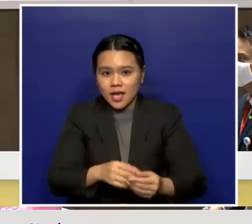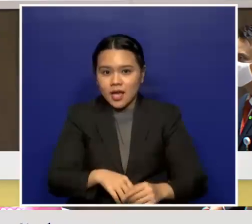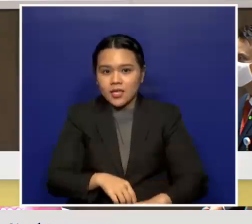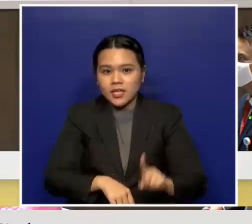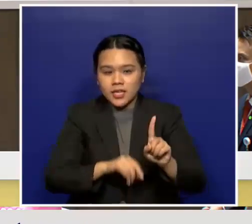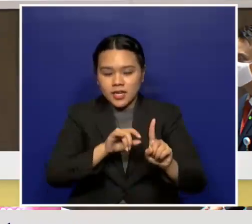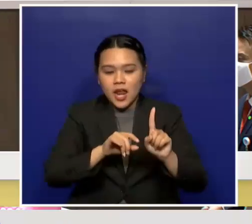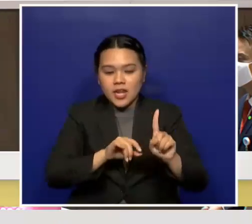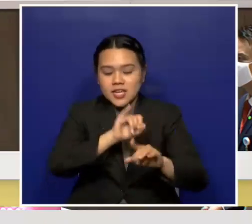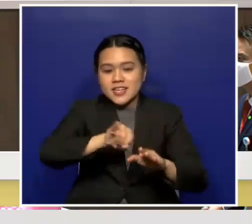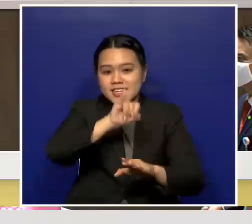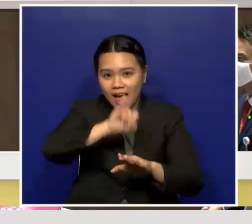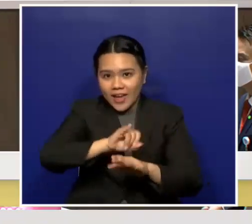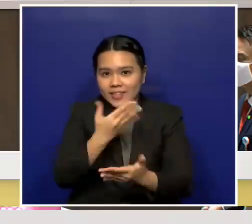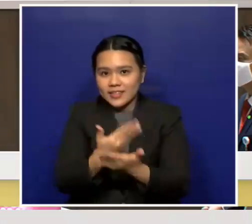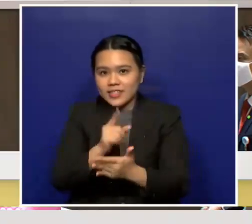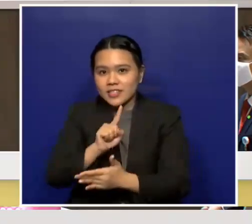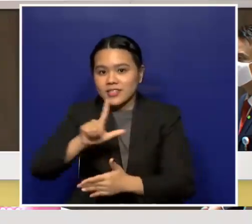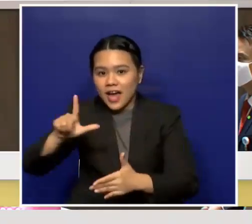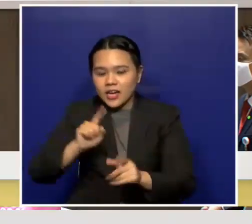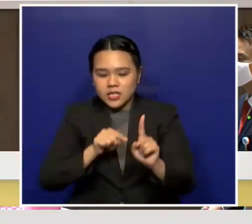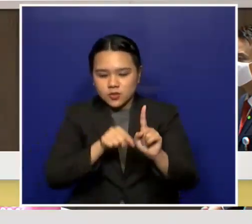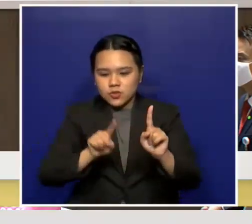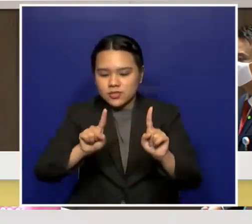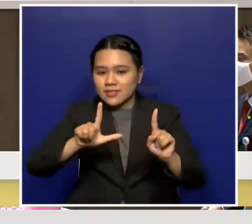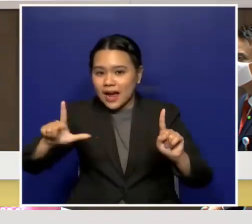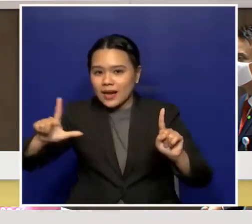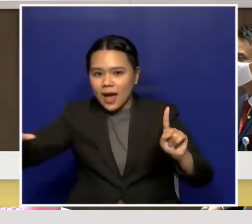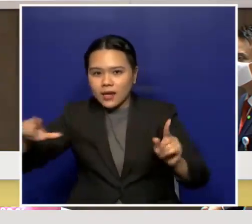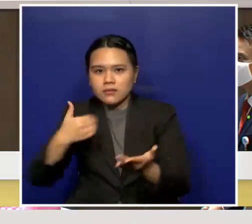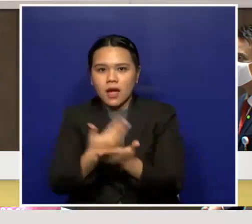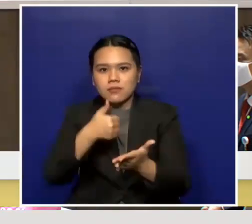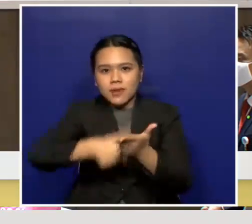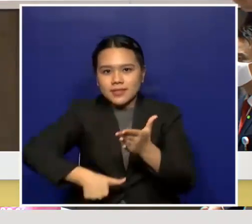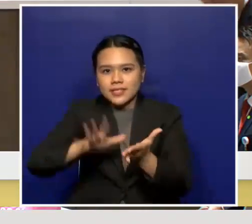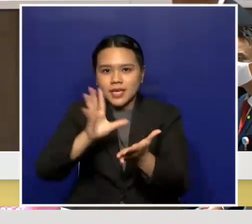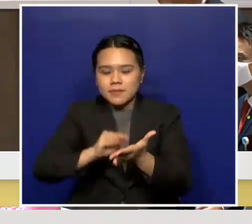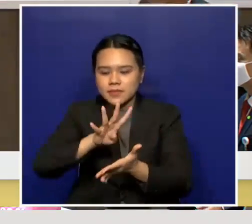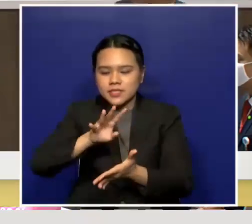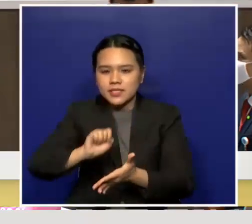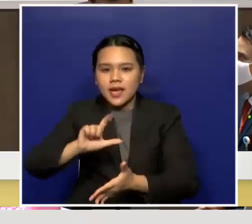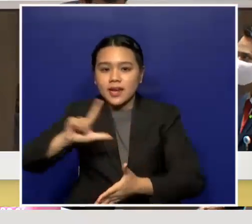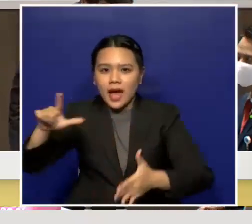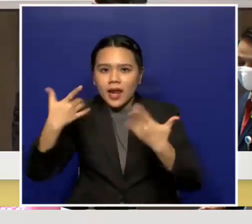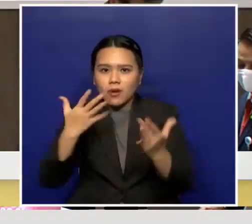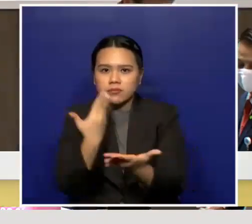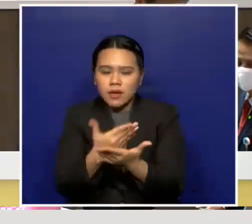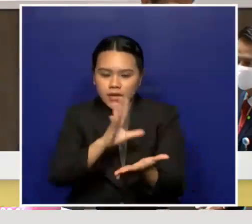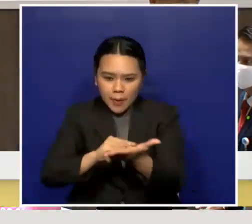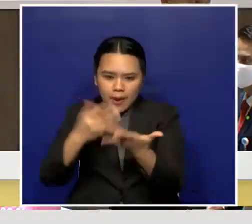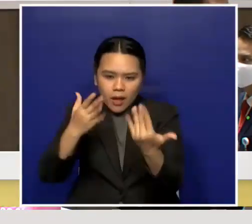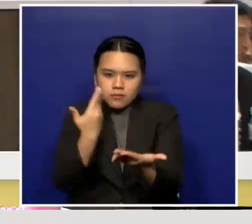ก็ 1.1 ล้านล้านเท่ากับว่าเก็บภาษีได้ประมาณ 400,000 ล้านเงินมันหายไปไหน ท่านประธ